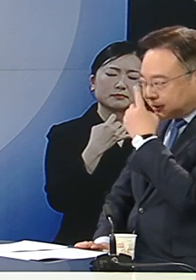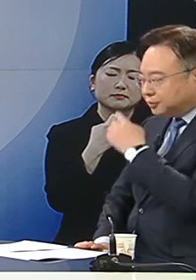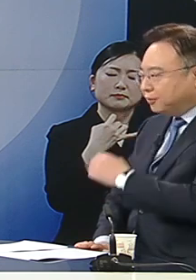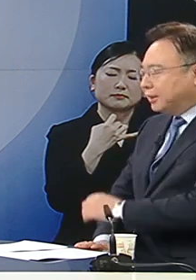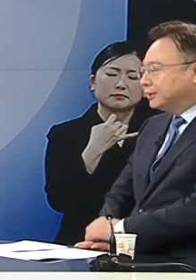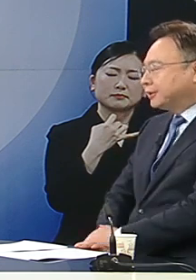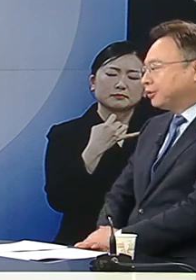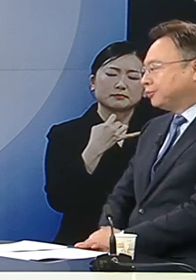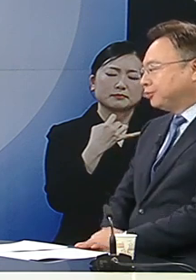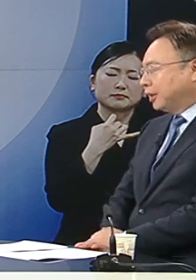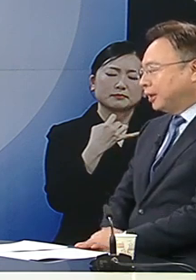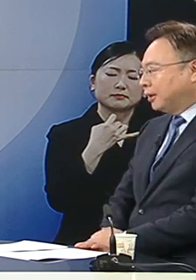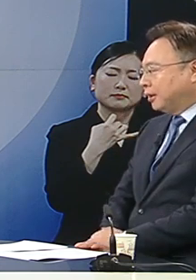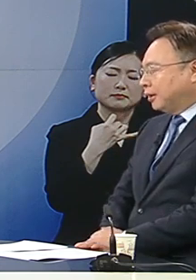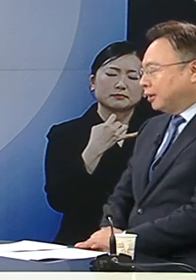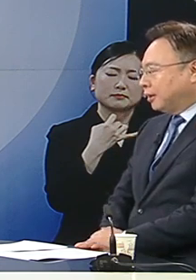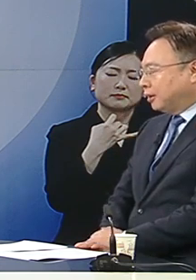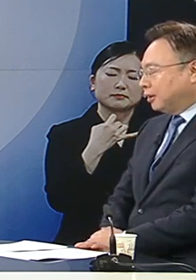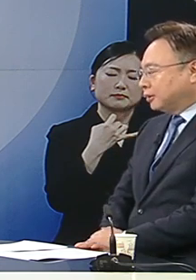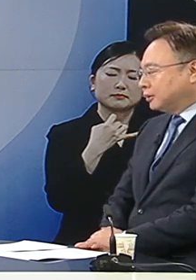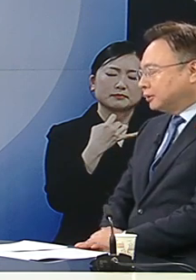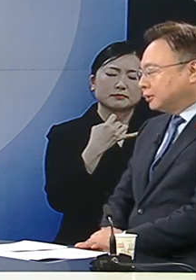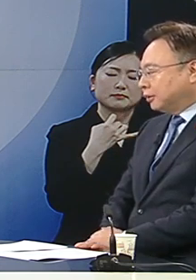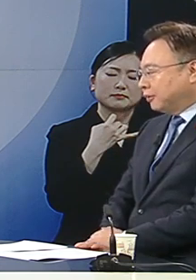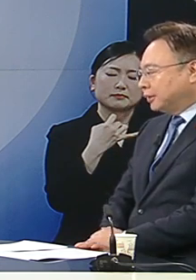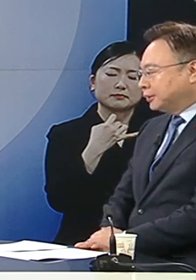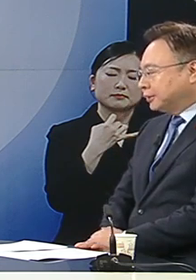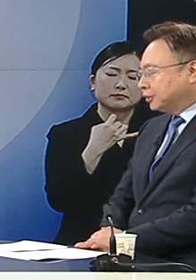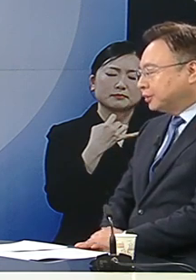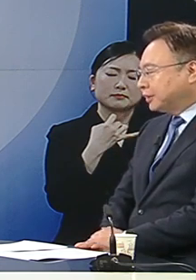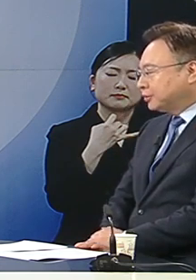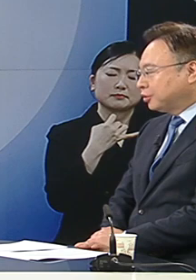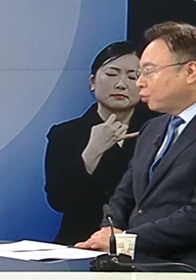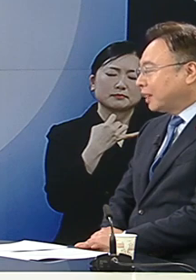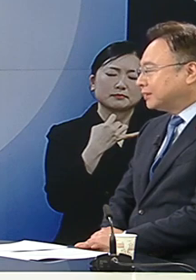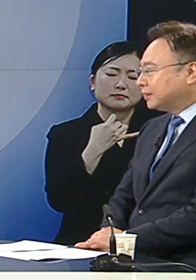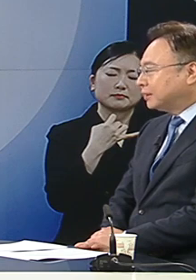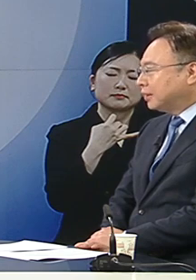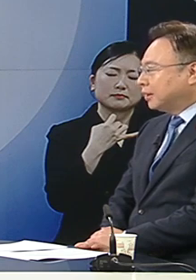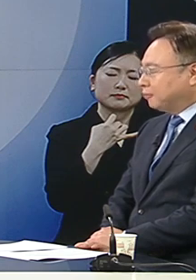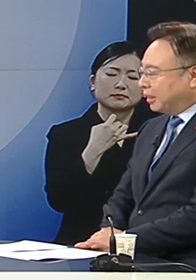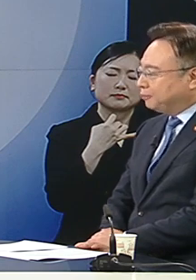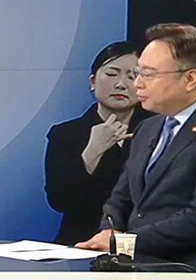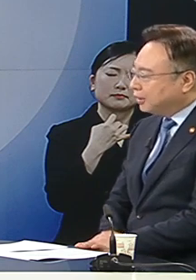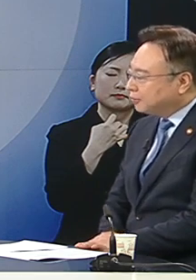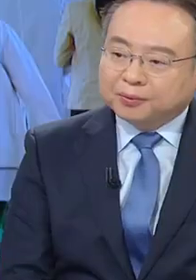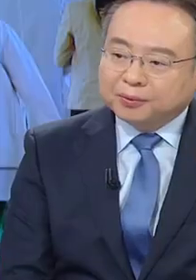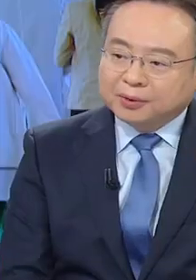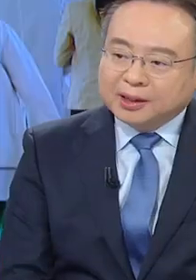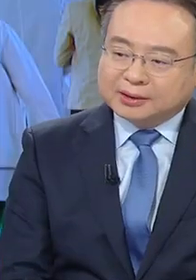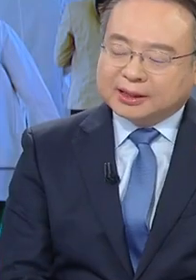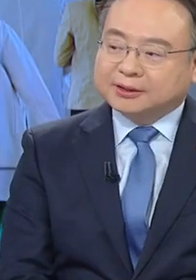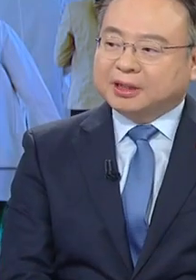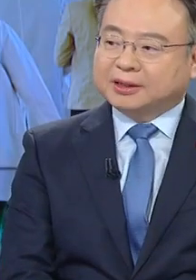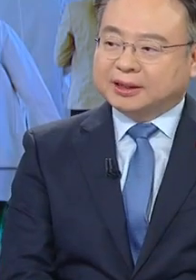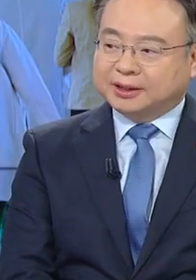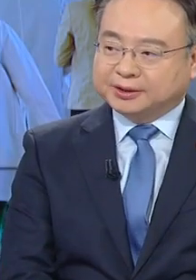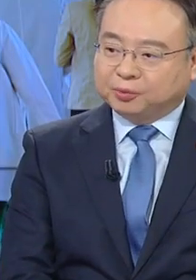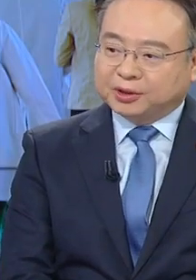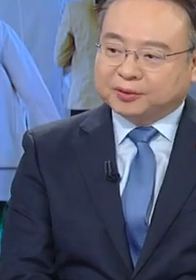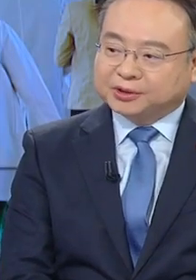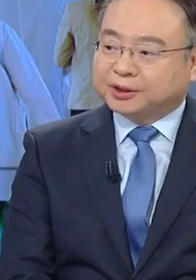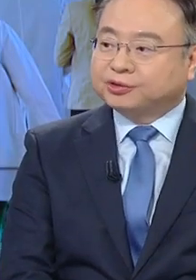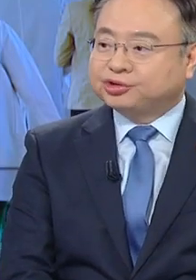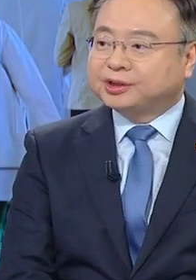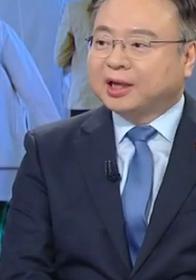해도 그동안 이제 정부가 그 여러 가지 정책적인 과제를 네. 발표를 하고 세심하게